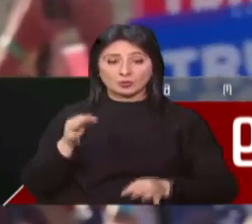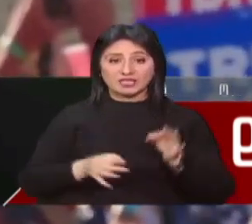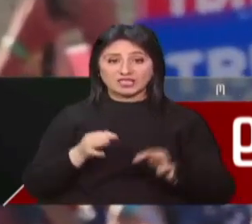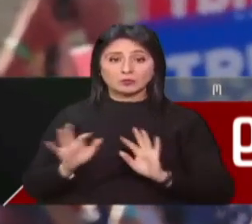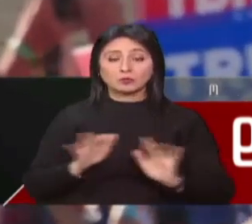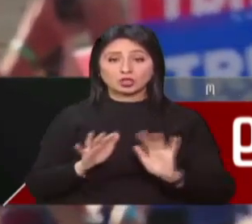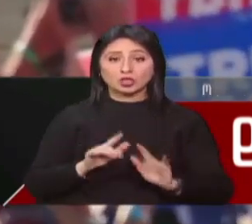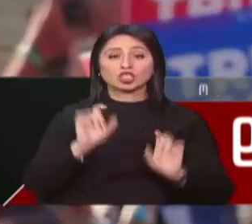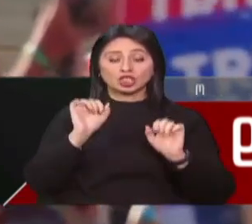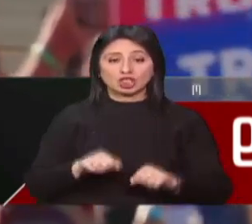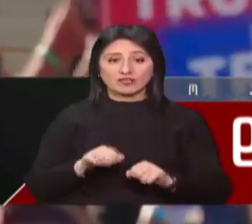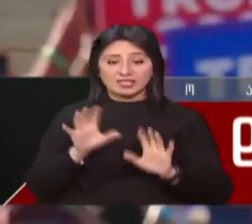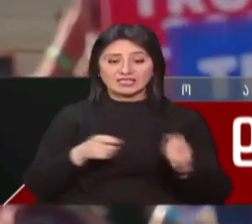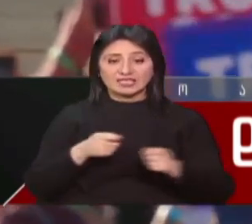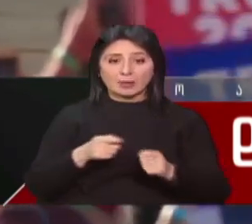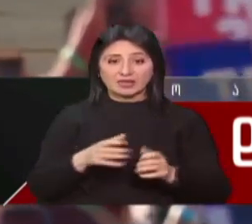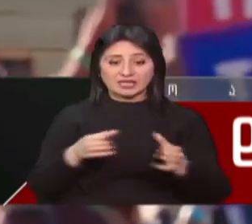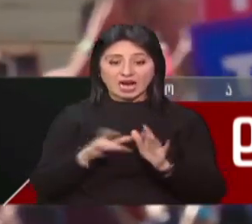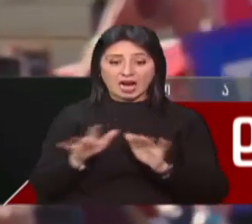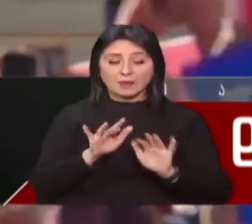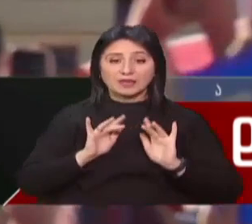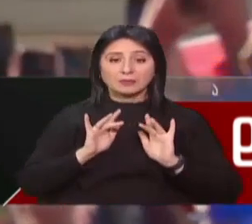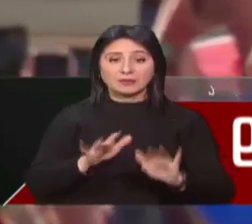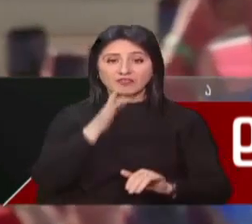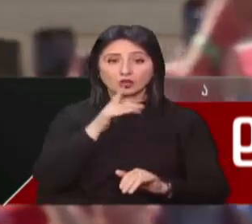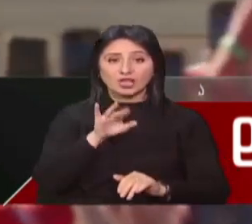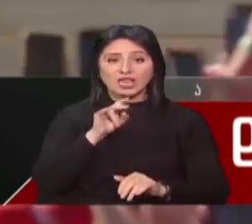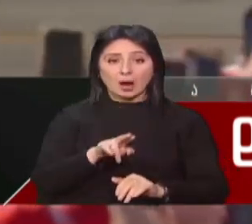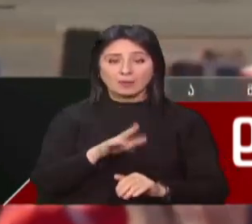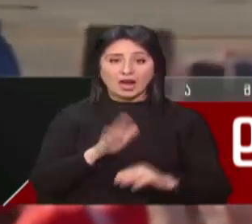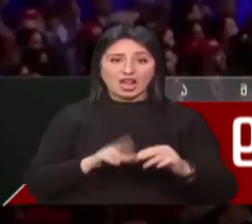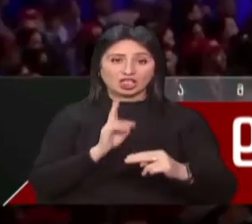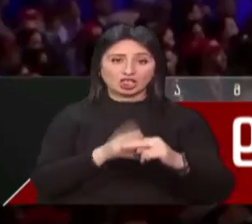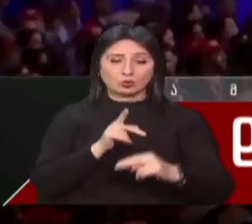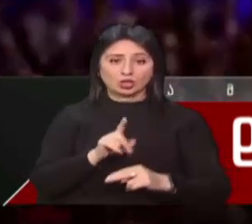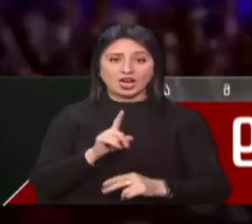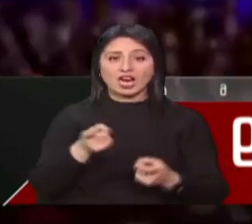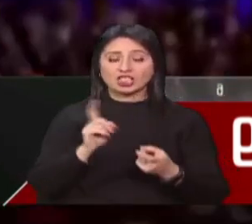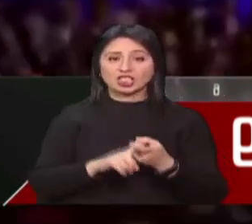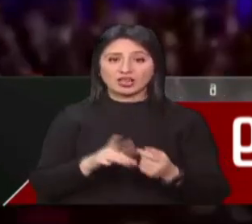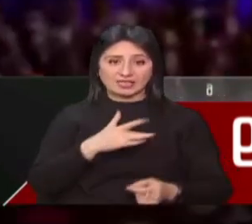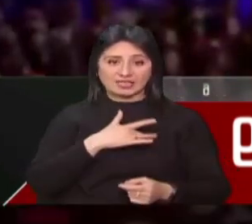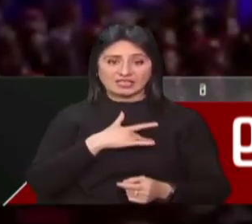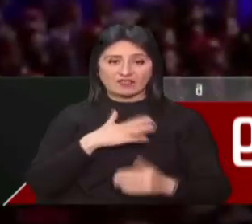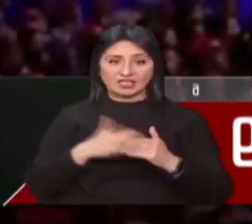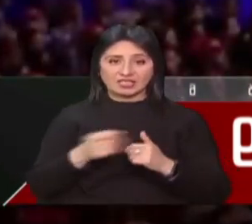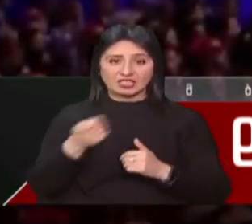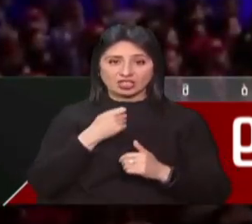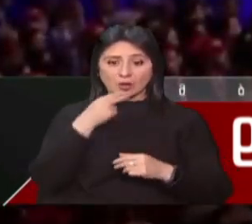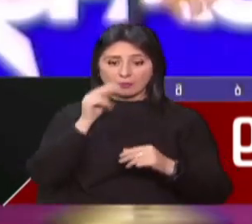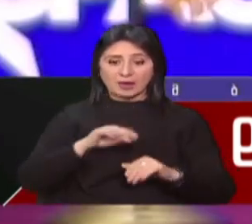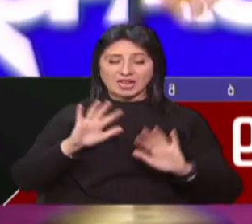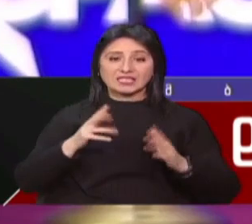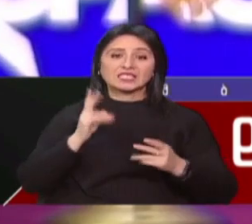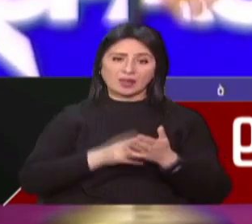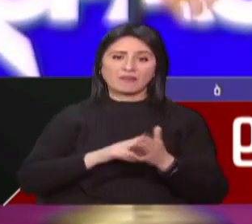სასამართლო პროცესებმა შესაძლოა საპრეზიდენტო კამპანიის მიმდინარეობისას ტრამპს ხელი შეუშალოს. რაც შეეხება სავარაუდო სასჯელს, ბრალის